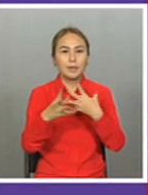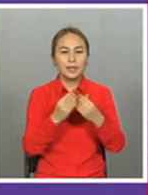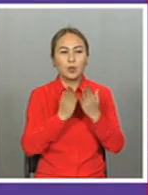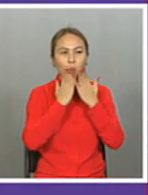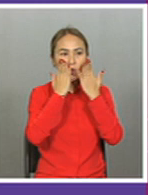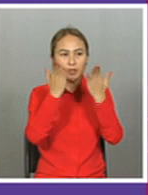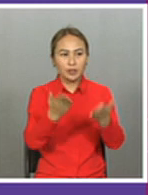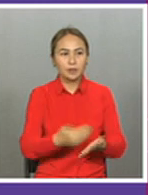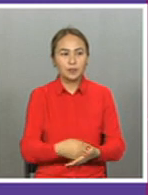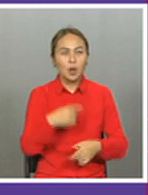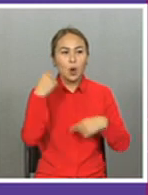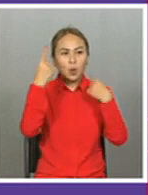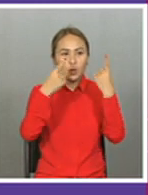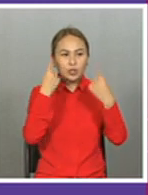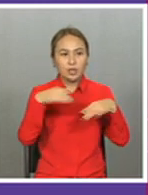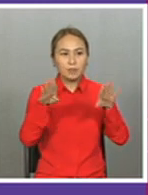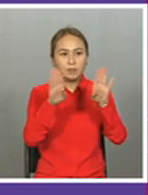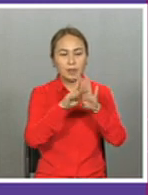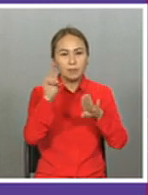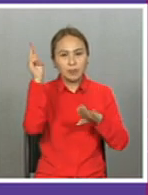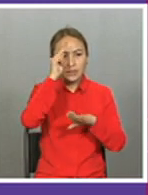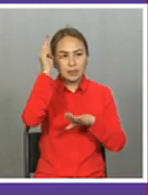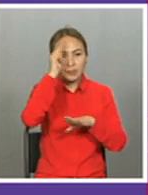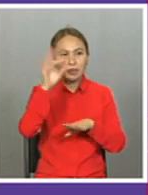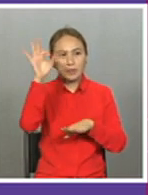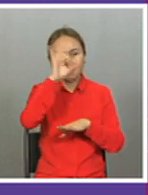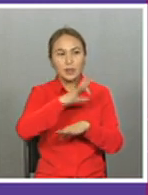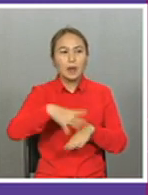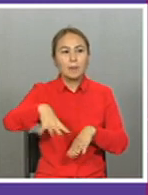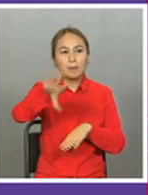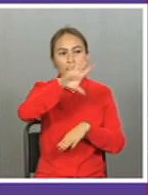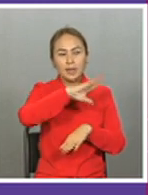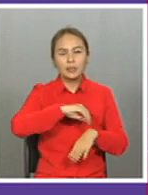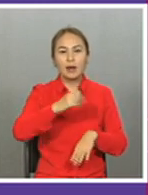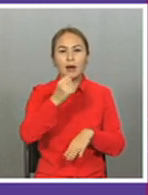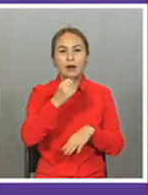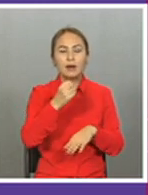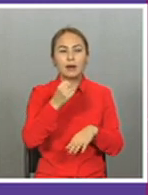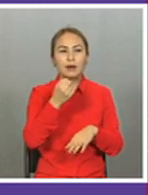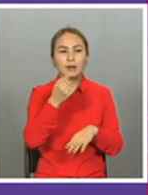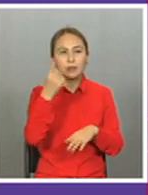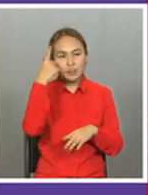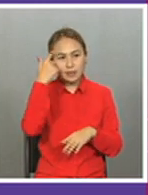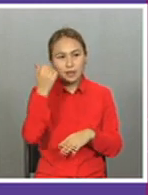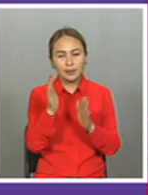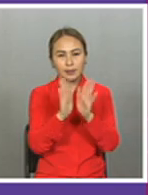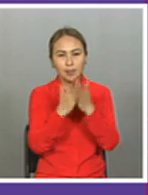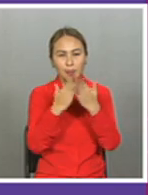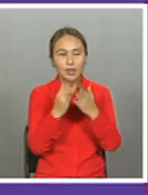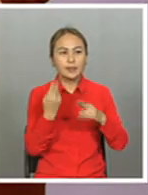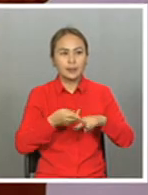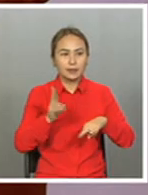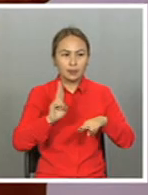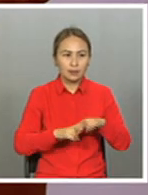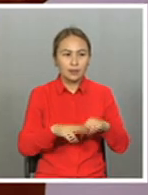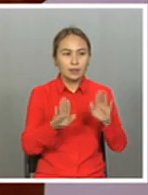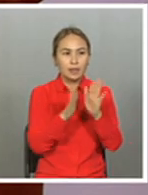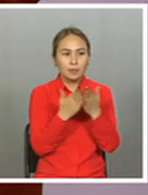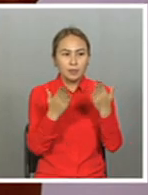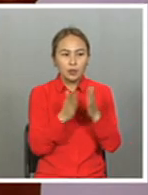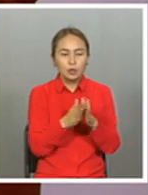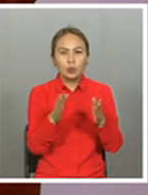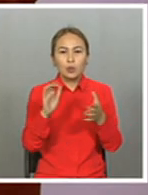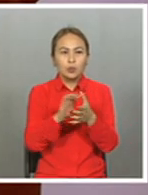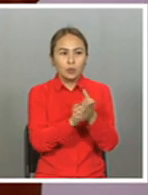оқиық. Ойшылдар мен білімпаздар мекені, бәріңе аян кітап қана екені,